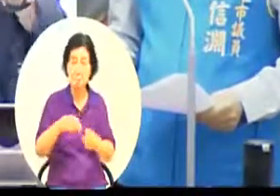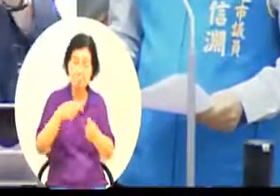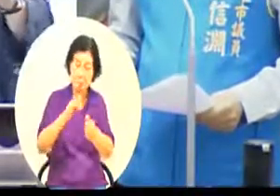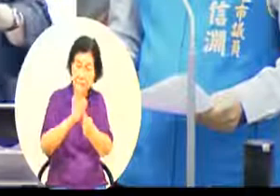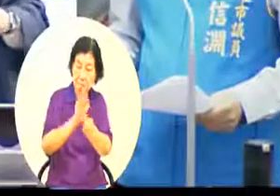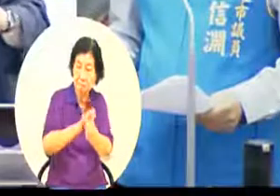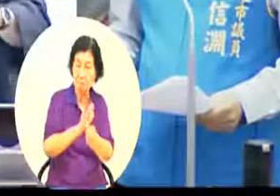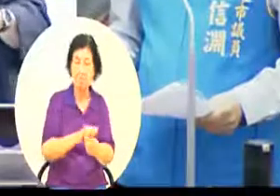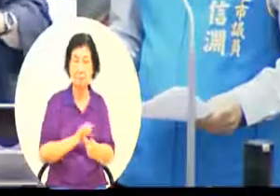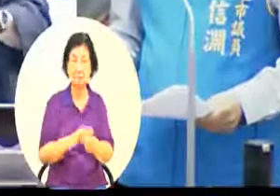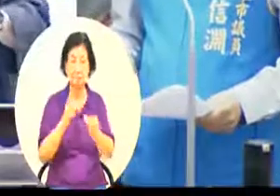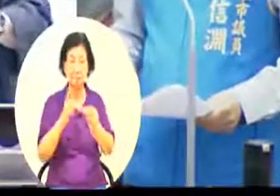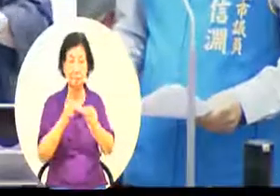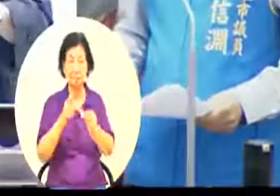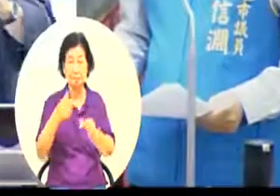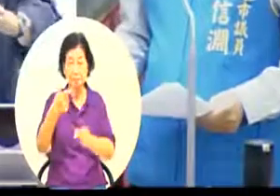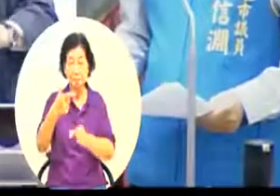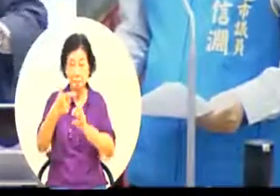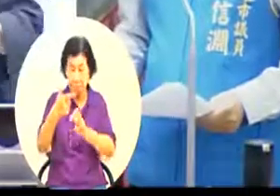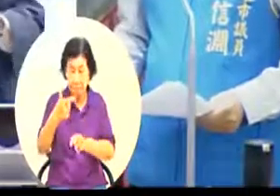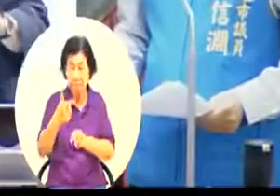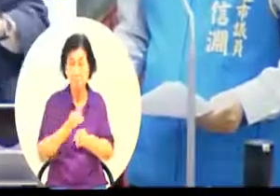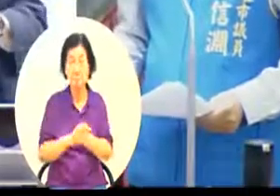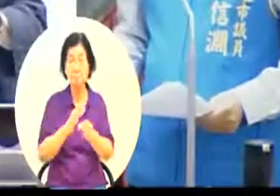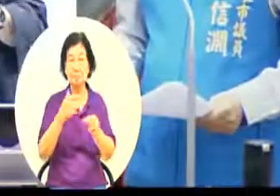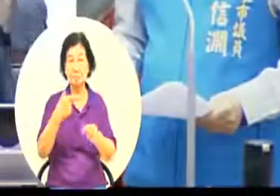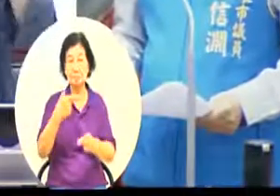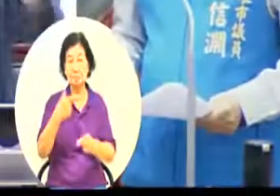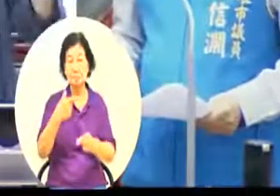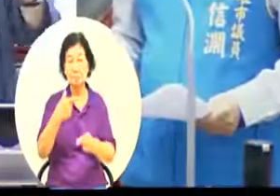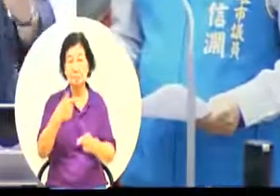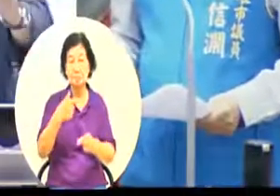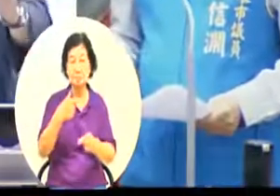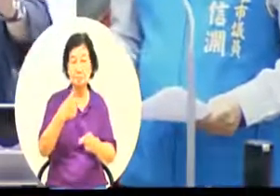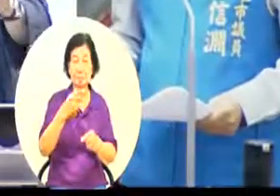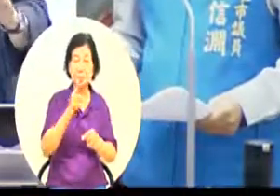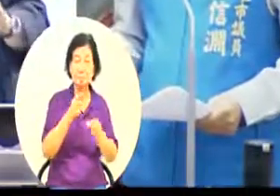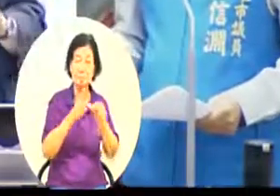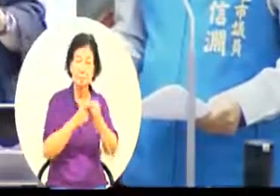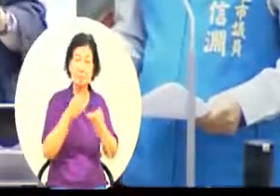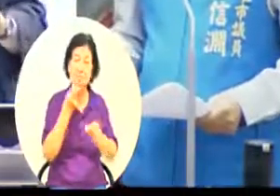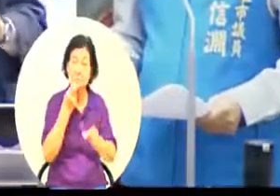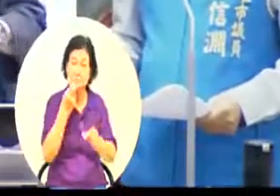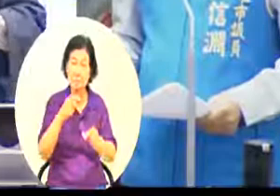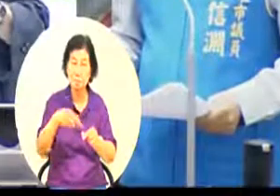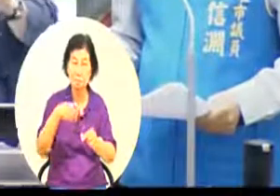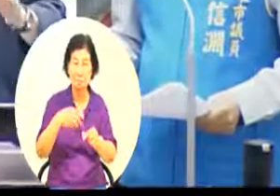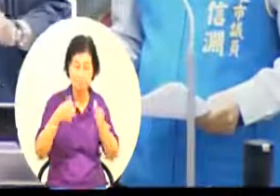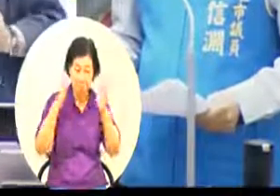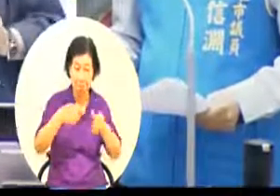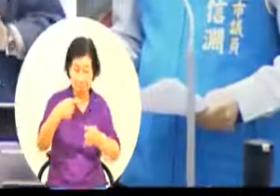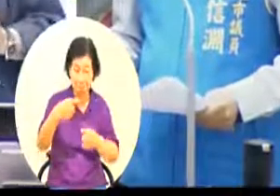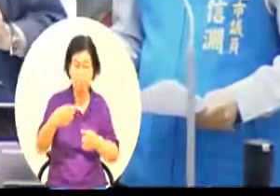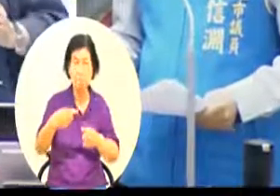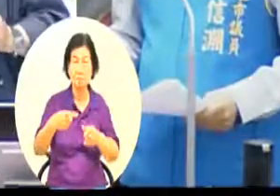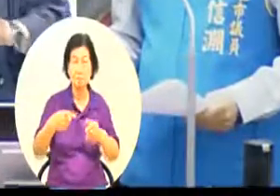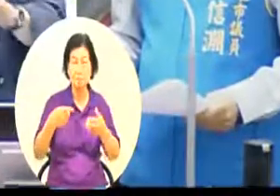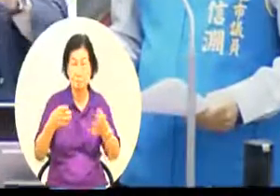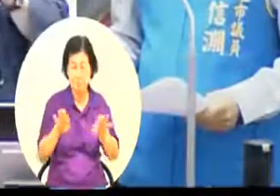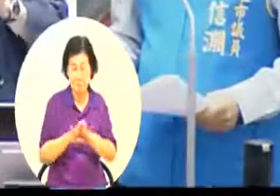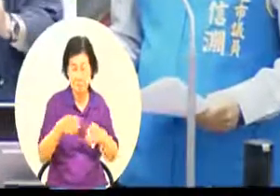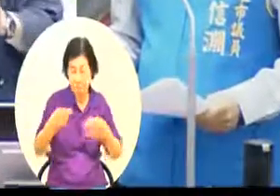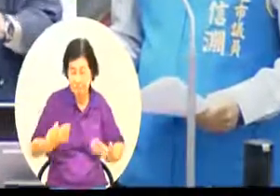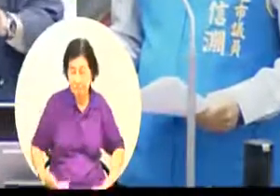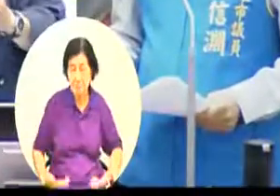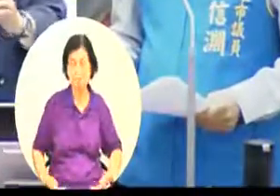在整个法令上对一立一休，因为有若干的产业在一立一休上确